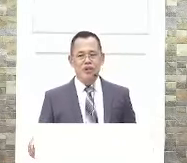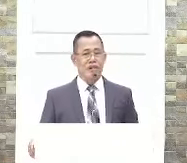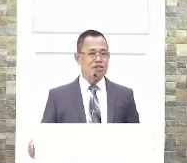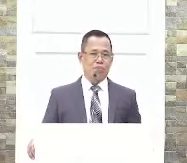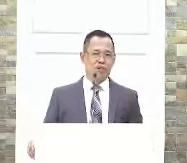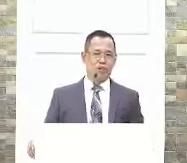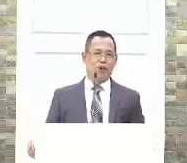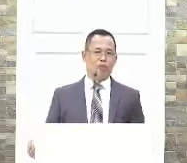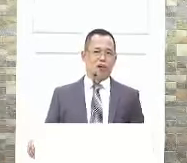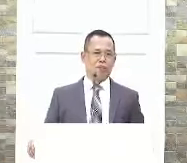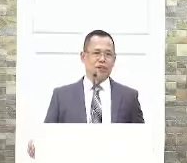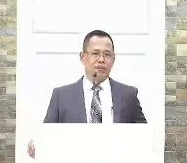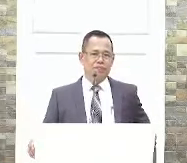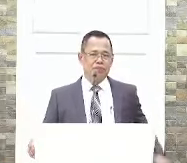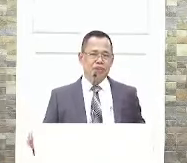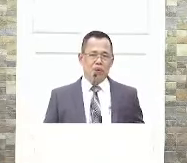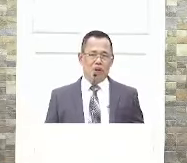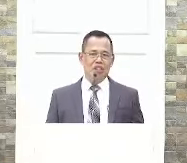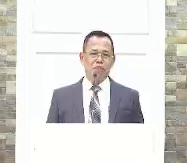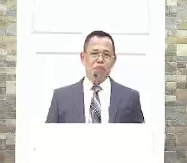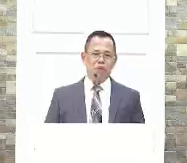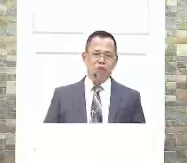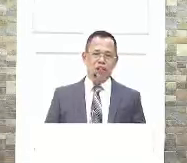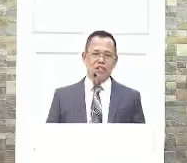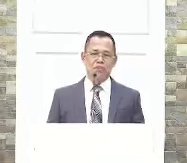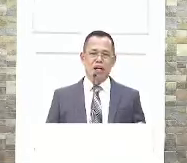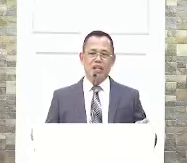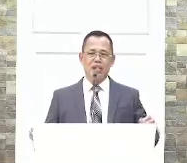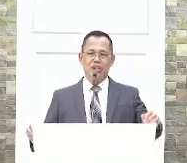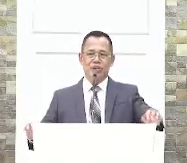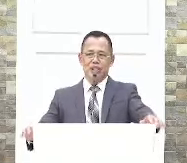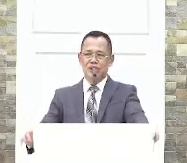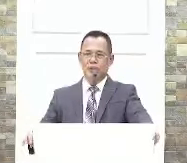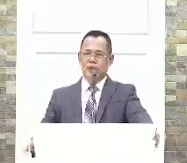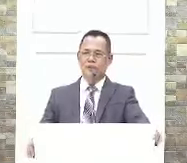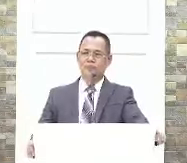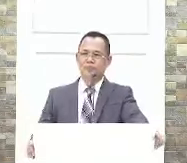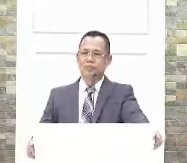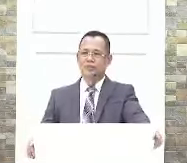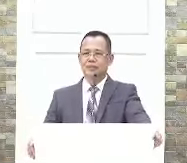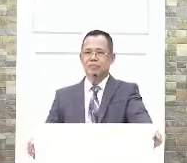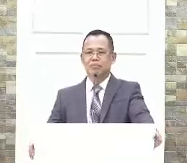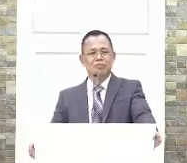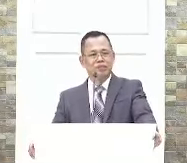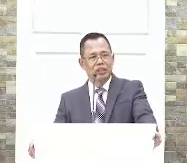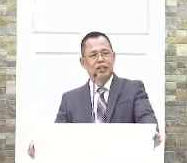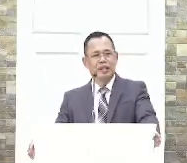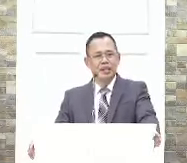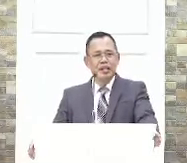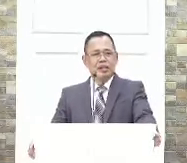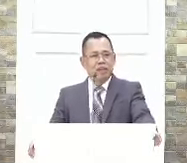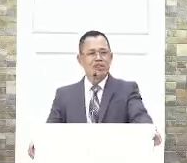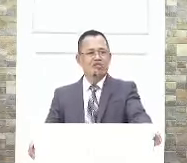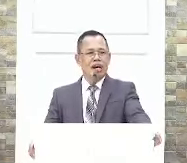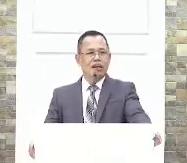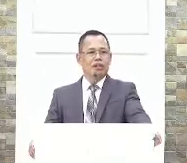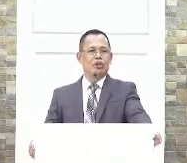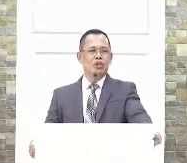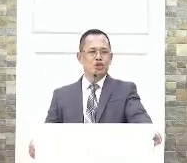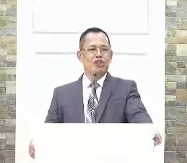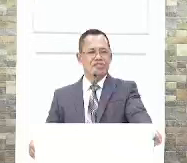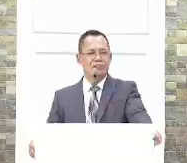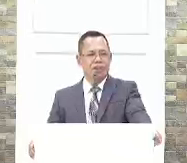i-enjoy That's a principle mga kapatid Huwag niyong papasukin ang isang bagay na hindi niyo i-enjoy see it takes